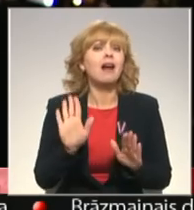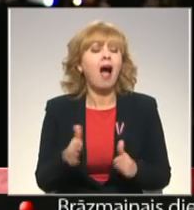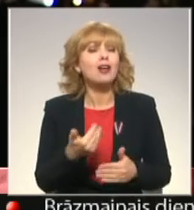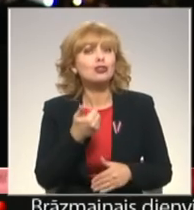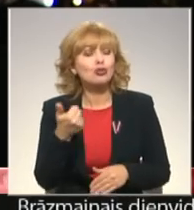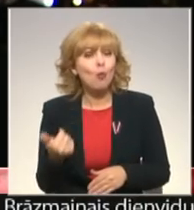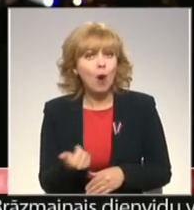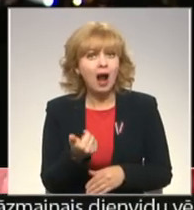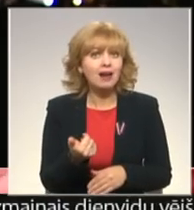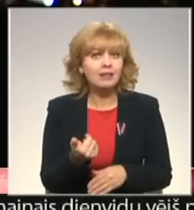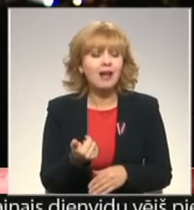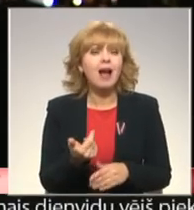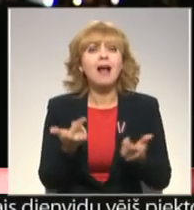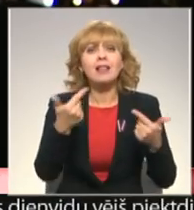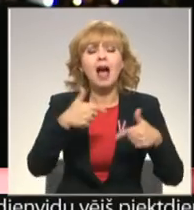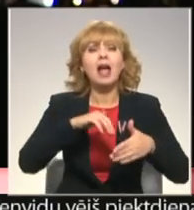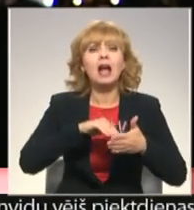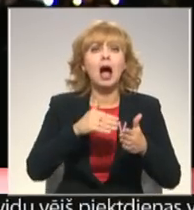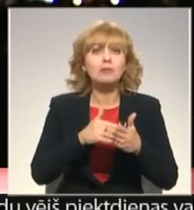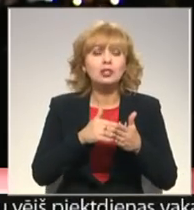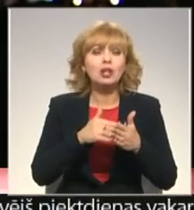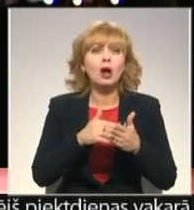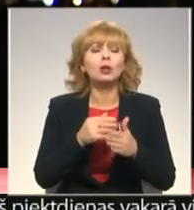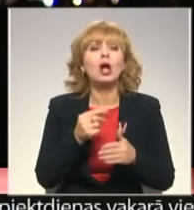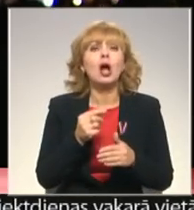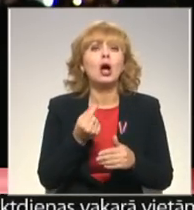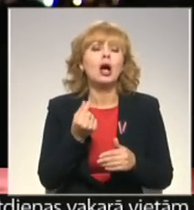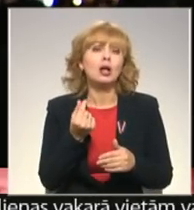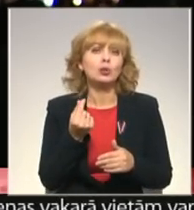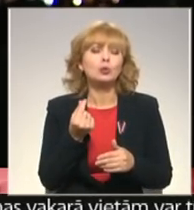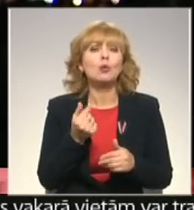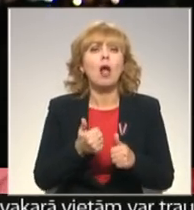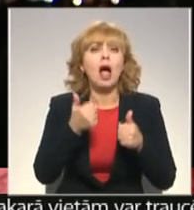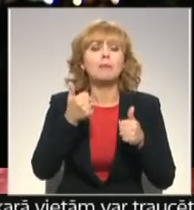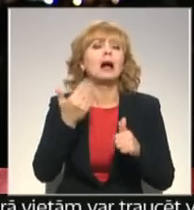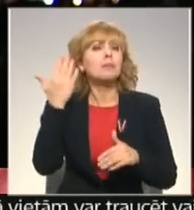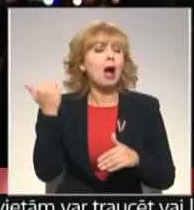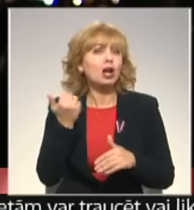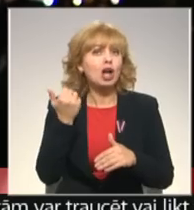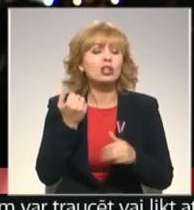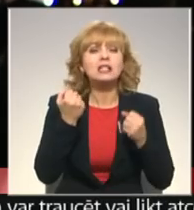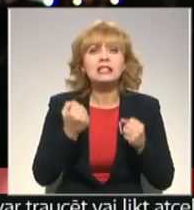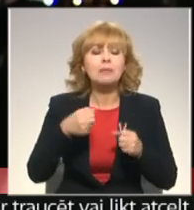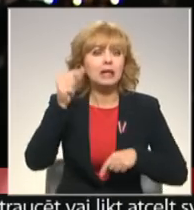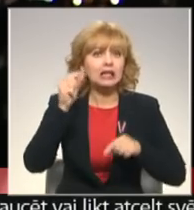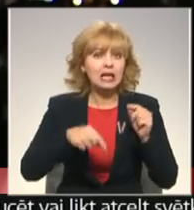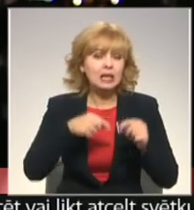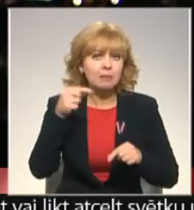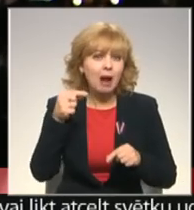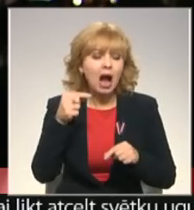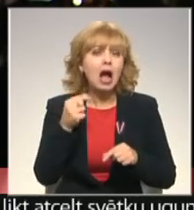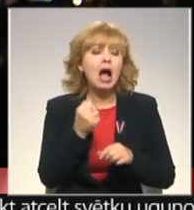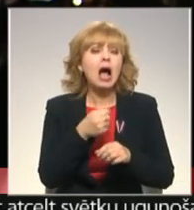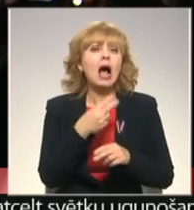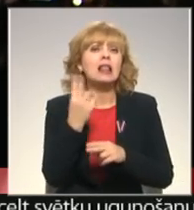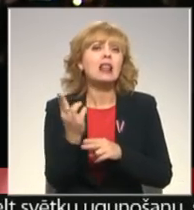šogad laika apstākļi vismaz ir nedaudz patīkamāki kā pērn jo toreiz tiešām stipra lija un šādā lāpu gājienā drošības apsvērumu